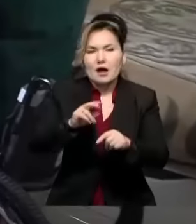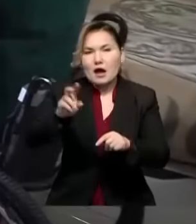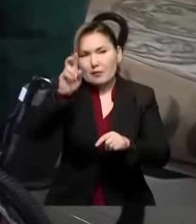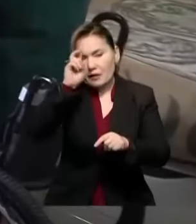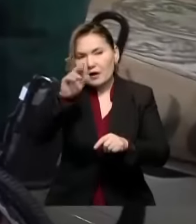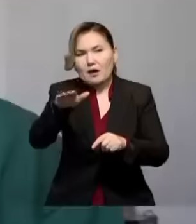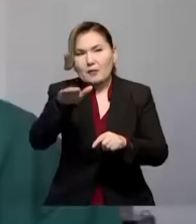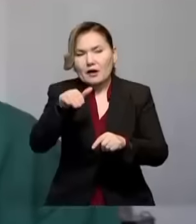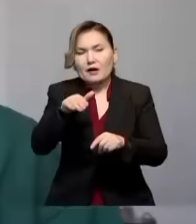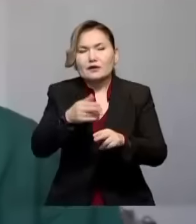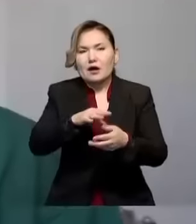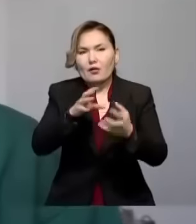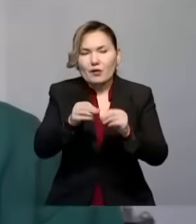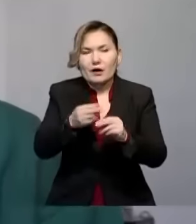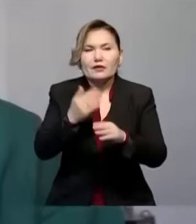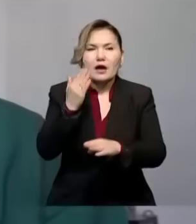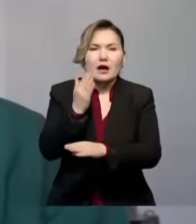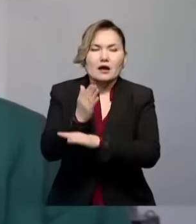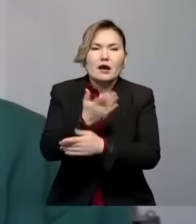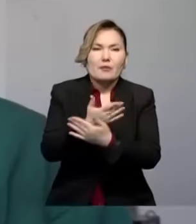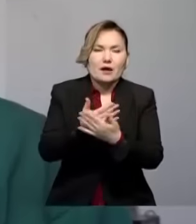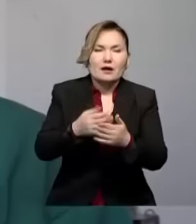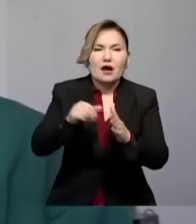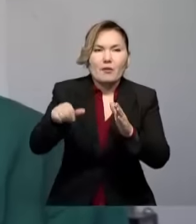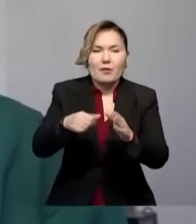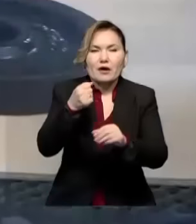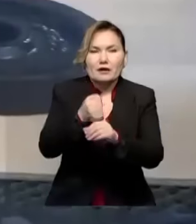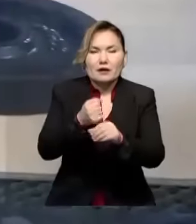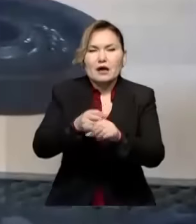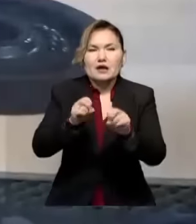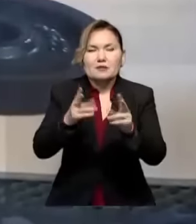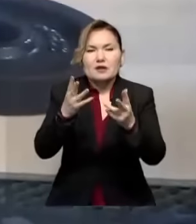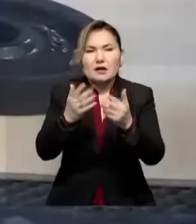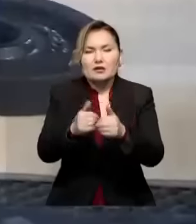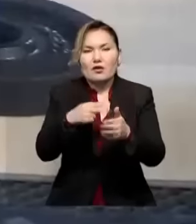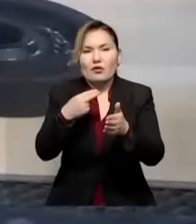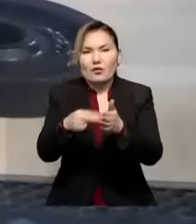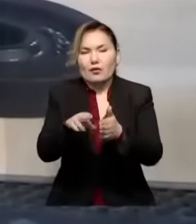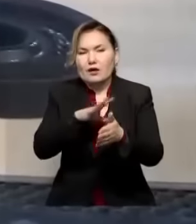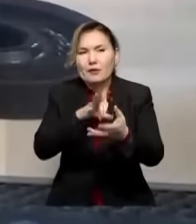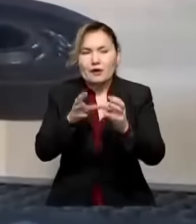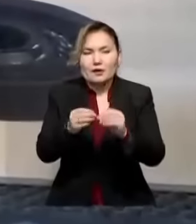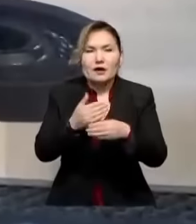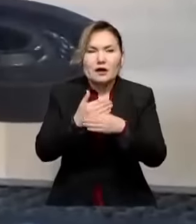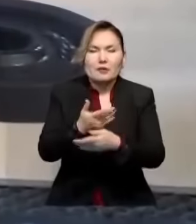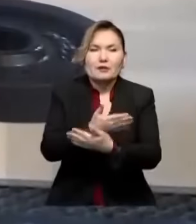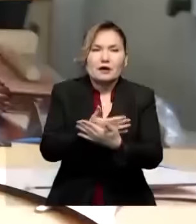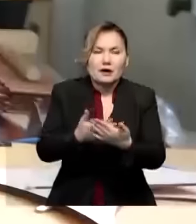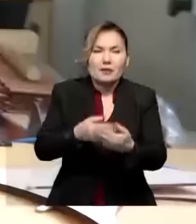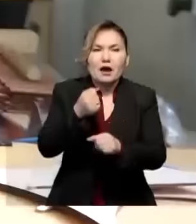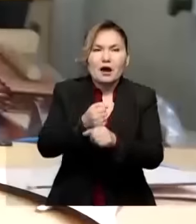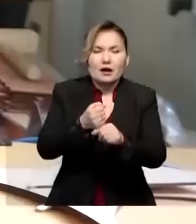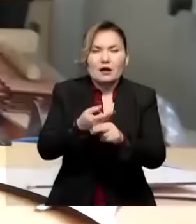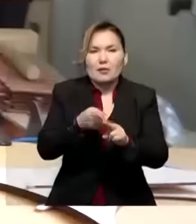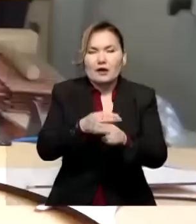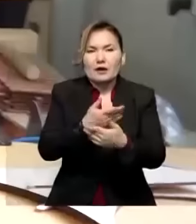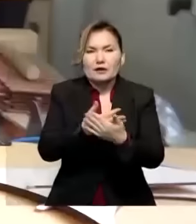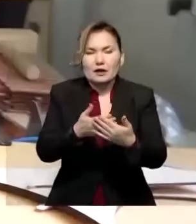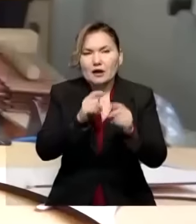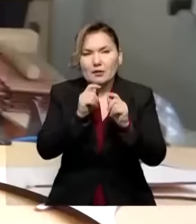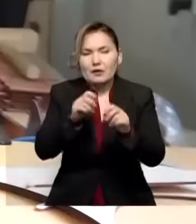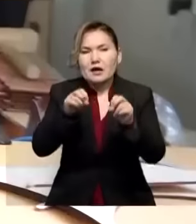алған грант қаржыға ағаш пен пластмассаны ойып кесетін арнайы станок сатып алды. Соның көмегімен түрлі кәдесі және салтанатты